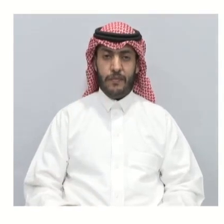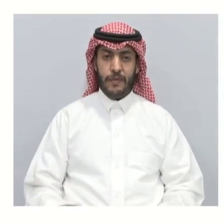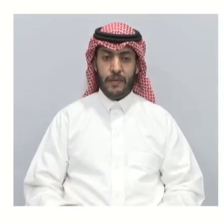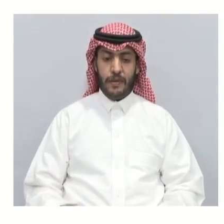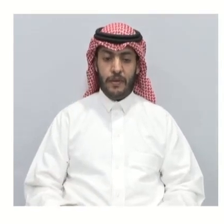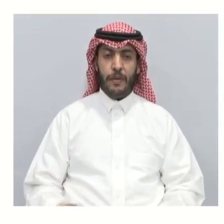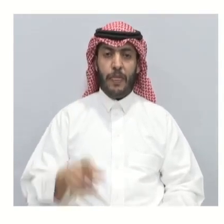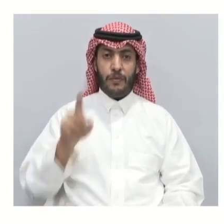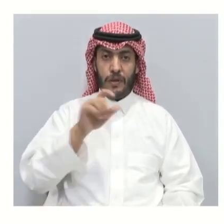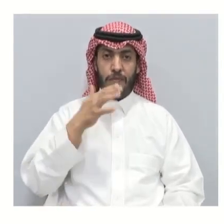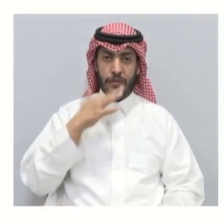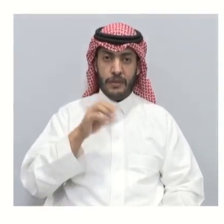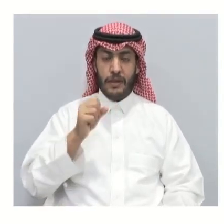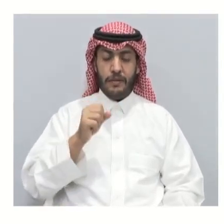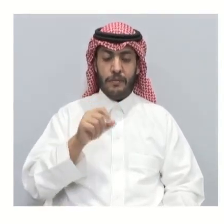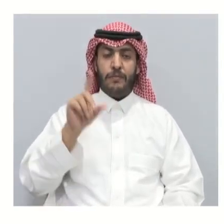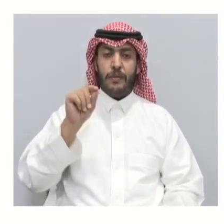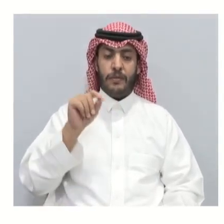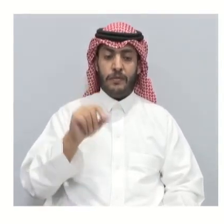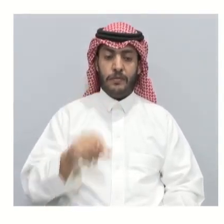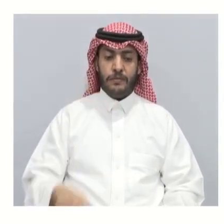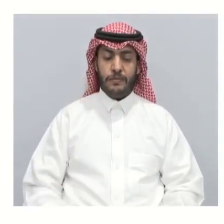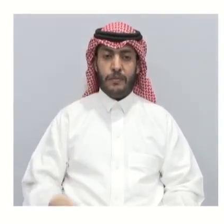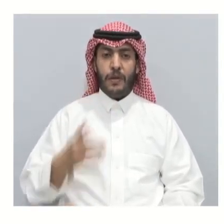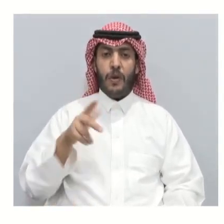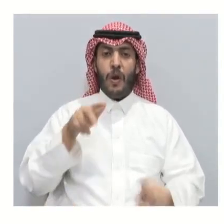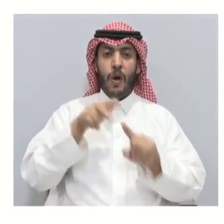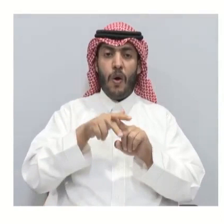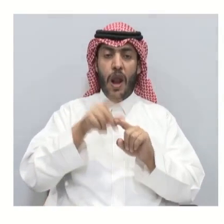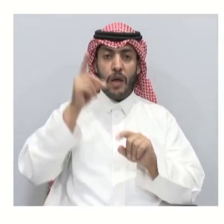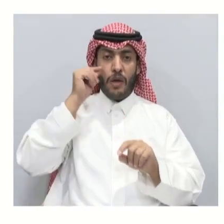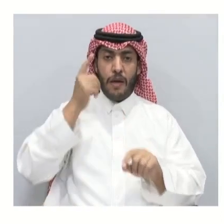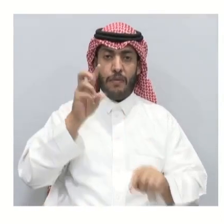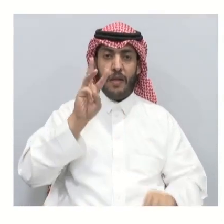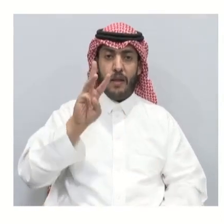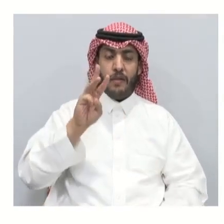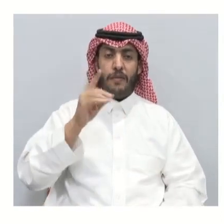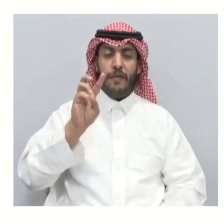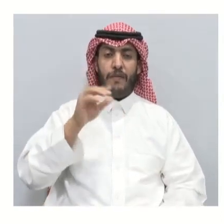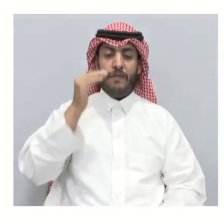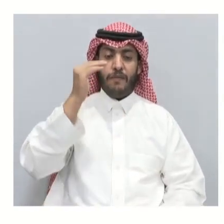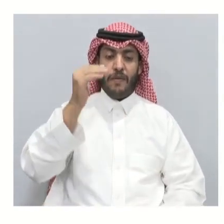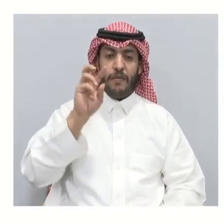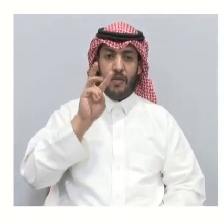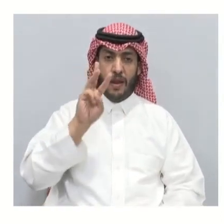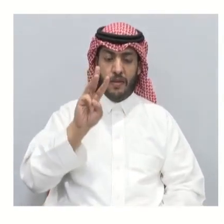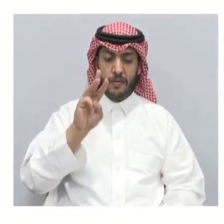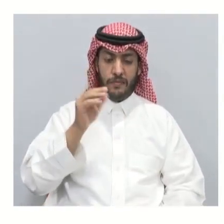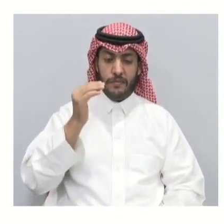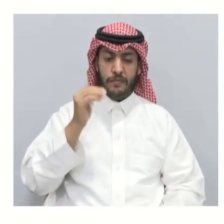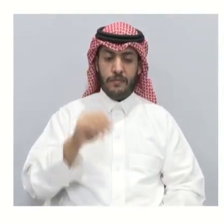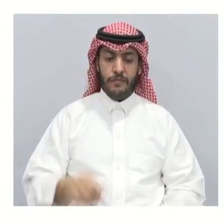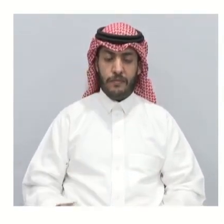سؤال سهل يا ابطال صح ولا لا بارك الله فيكم كم عدد الخيول السوداء ثلاثه اذا اضعها في البسط بارك الله